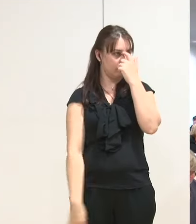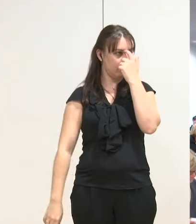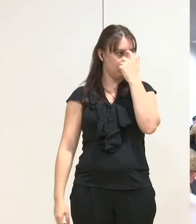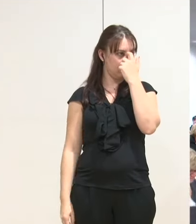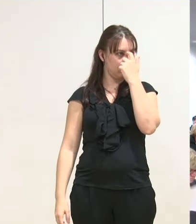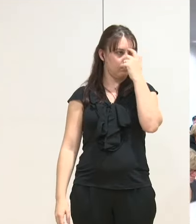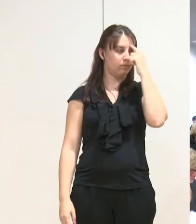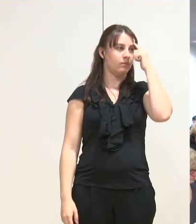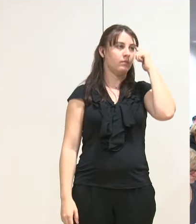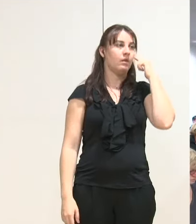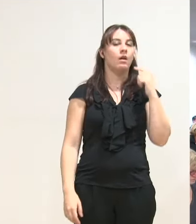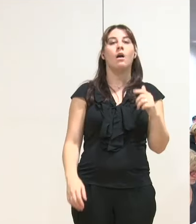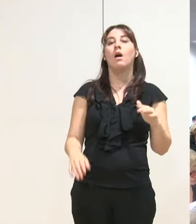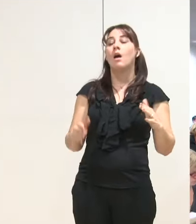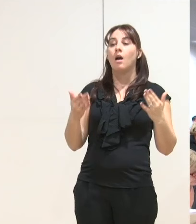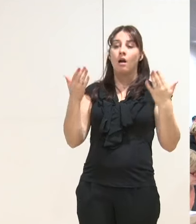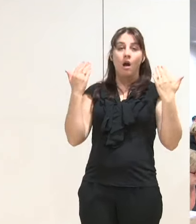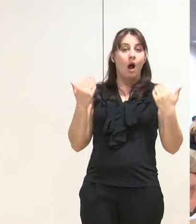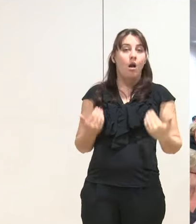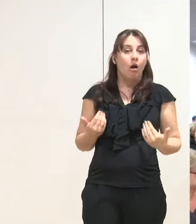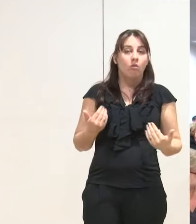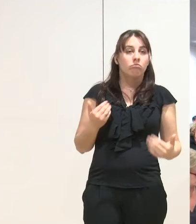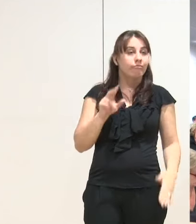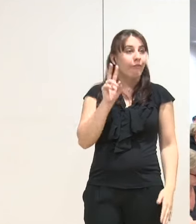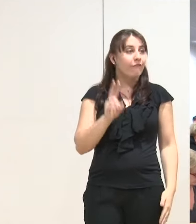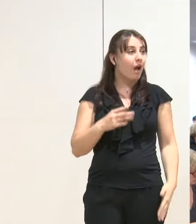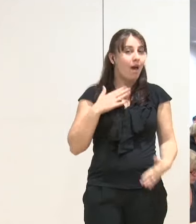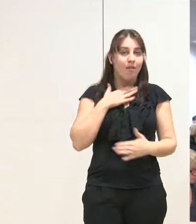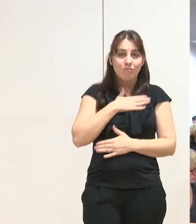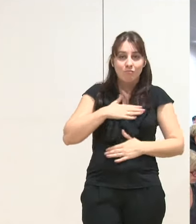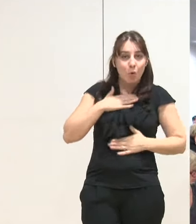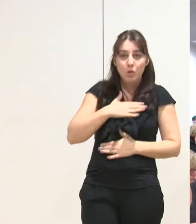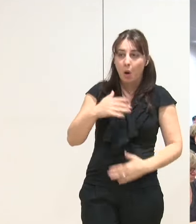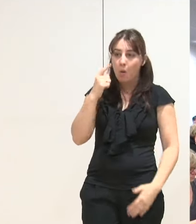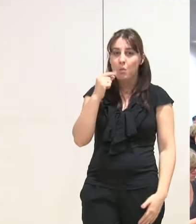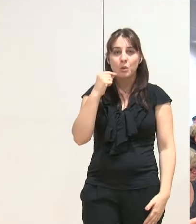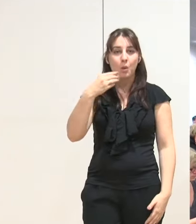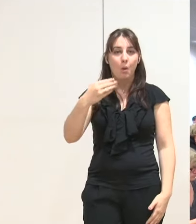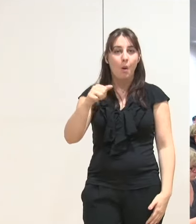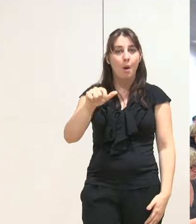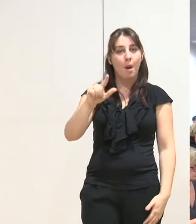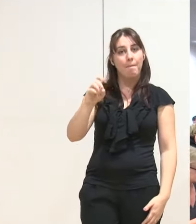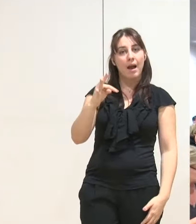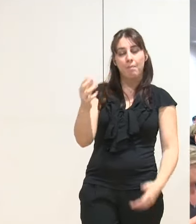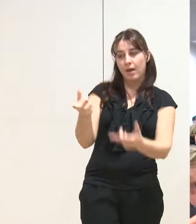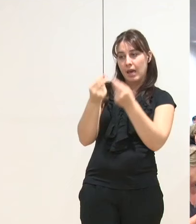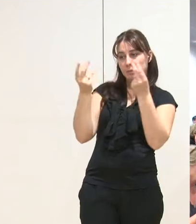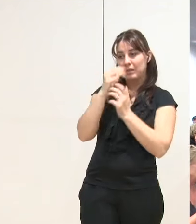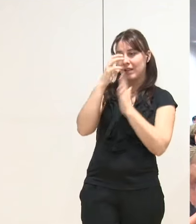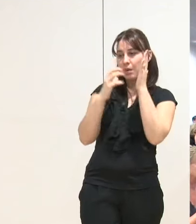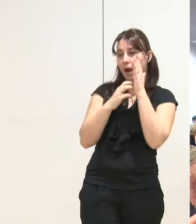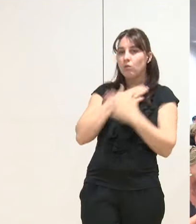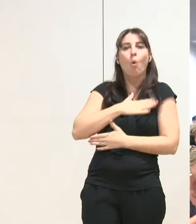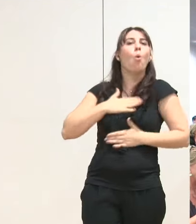Bron alors je pense qu'on peut que que que se réjouir avec Monsieur malb de cette de cette délibération bien